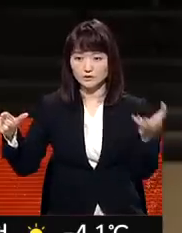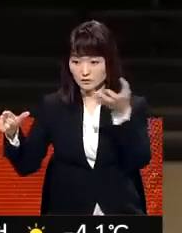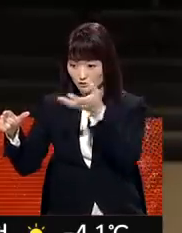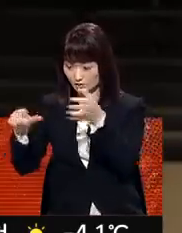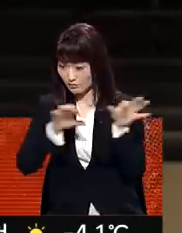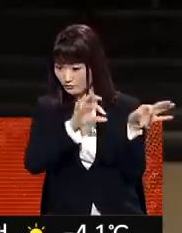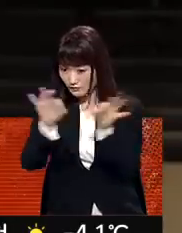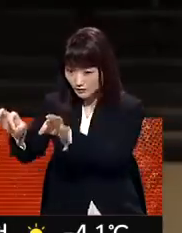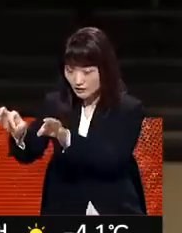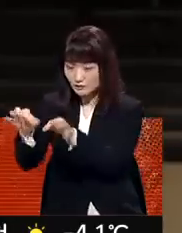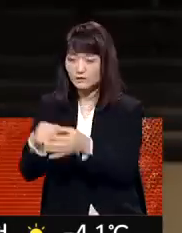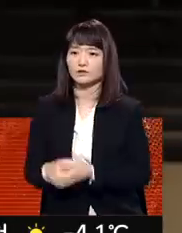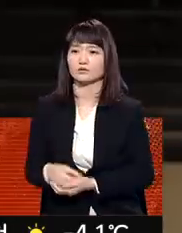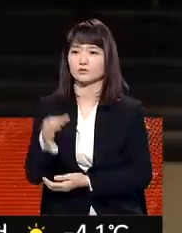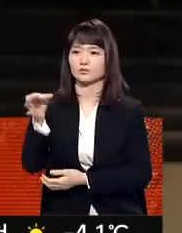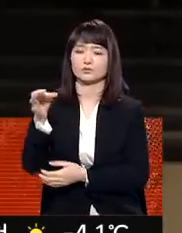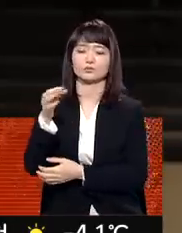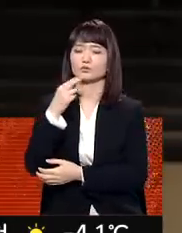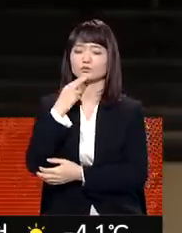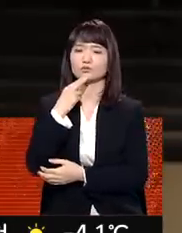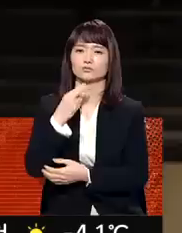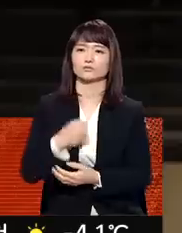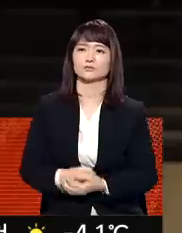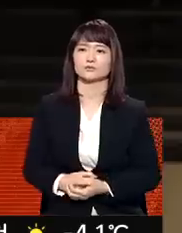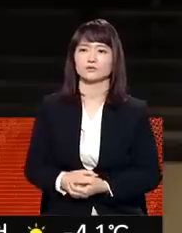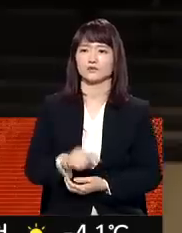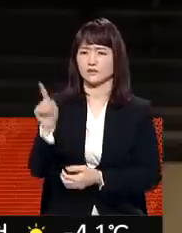나갑니다 무슨 사랑을 해요 우리나라